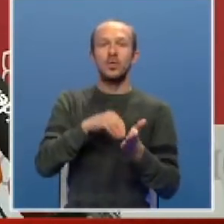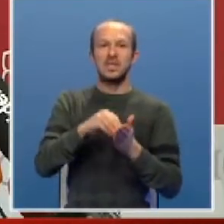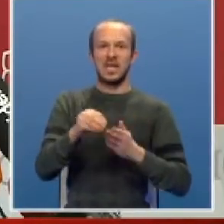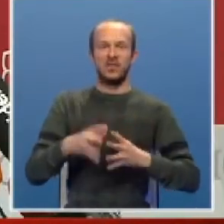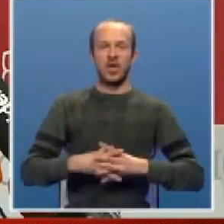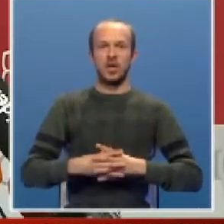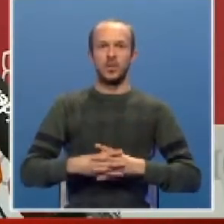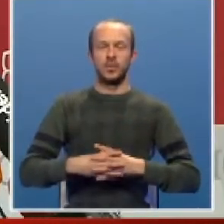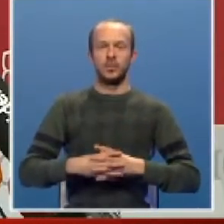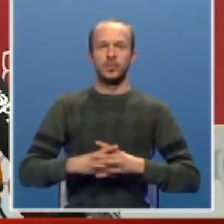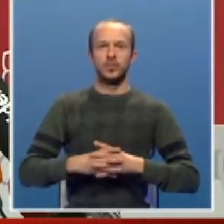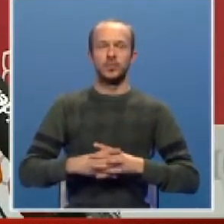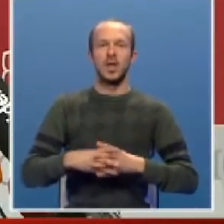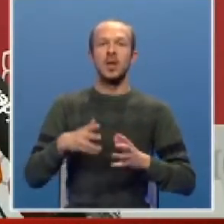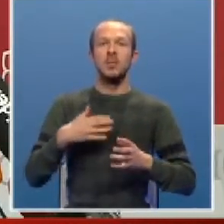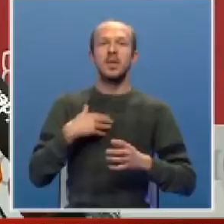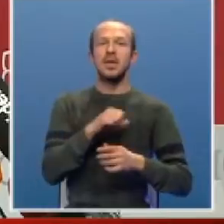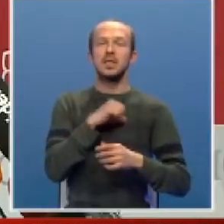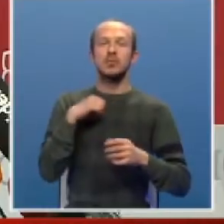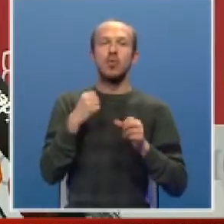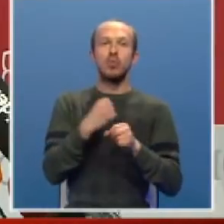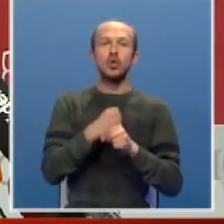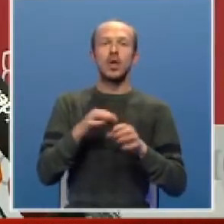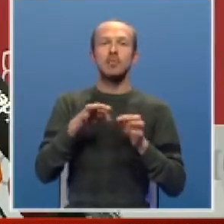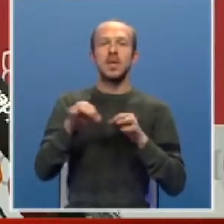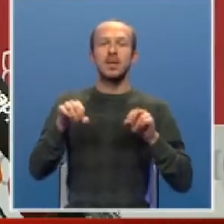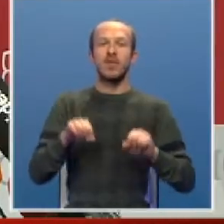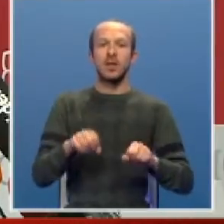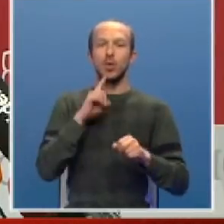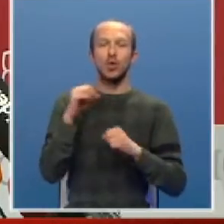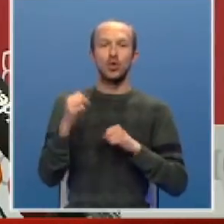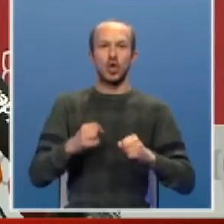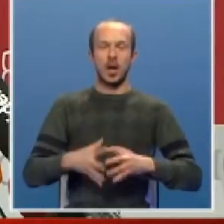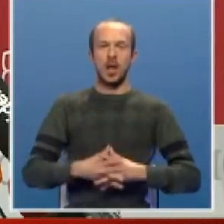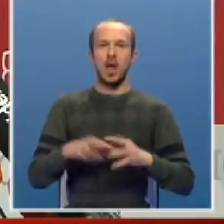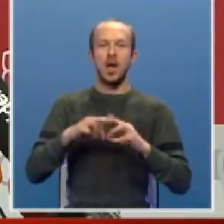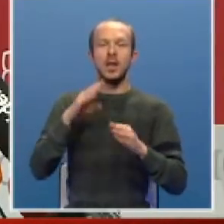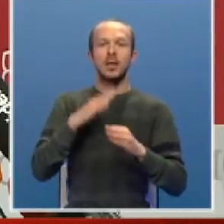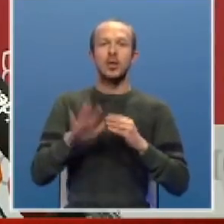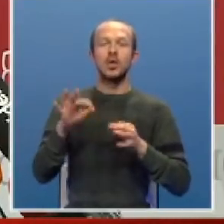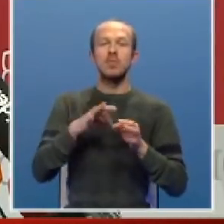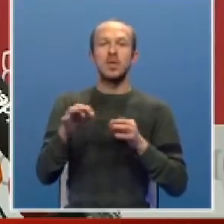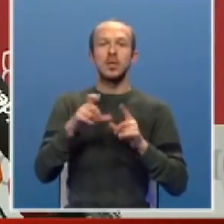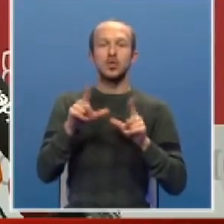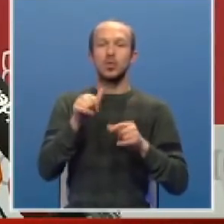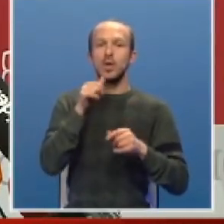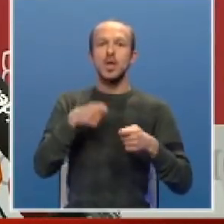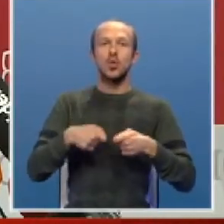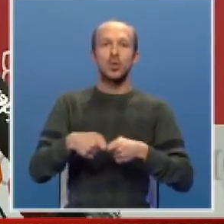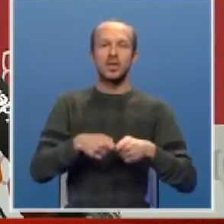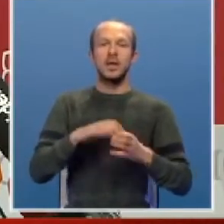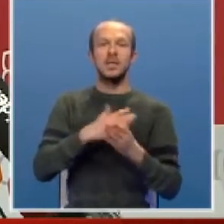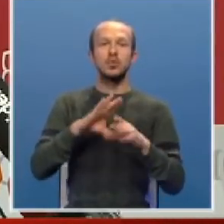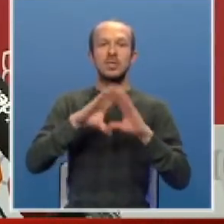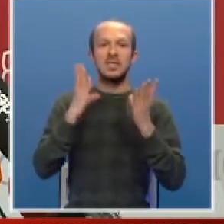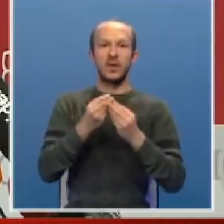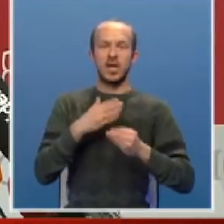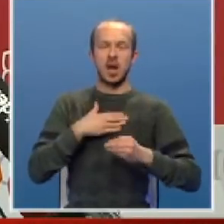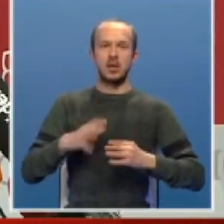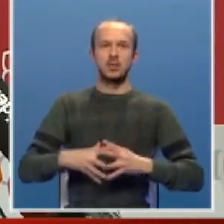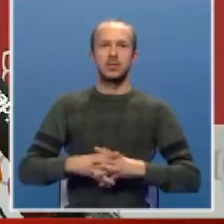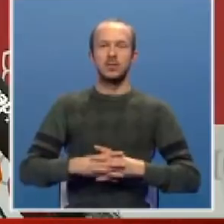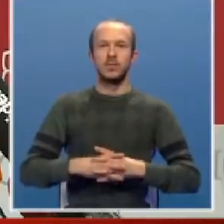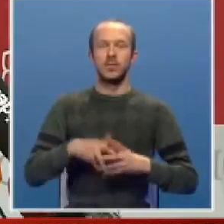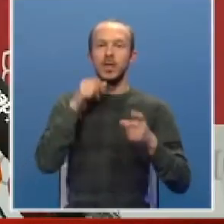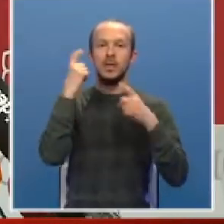ovdje. Mi smo podržali mjere vlade koja je donešena, a na kraju te mjere su i koordinirane između svih nas.